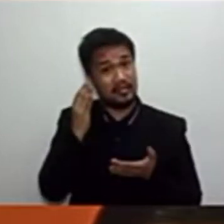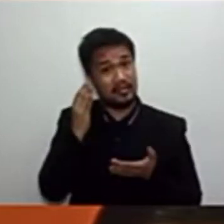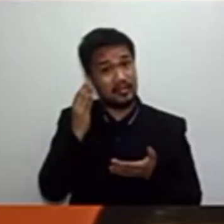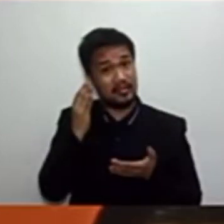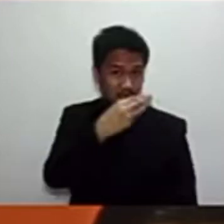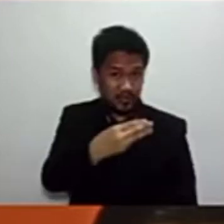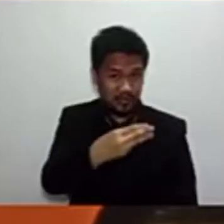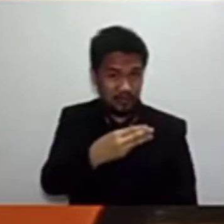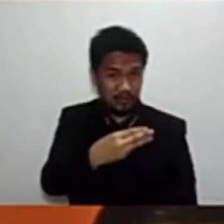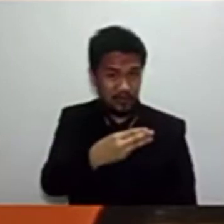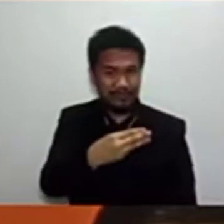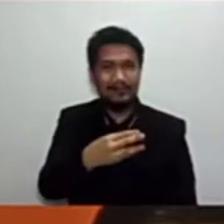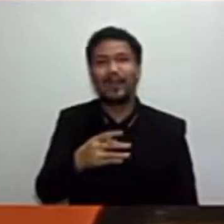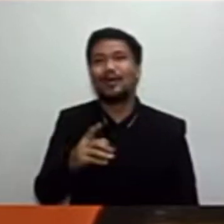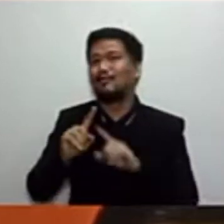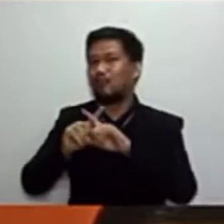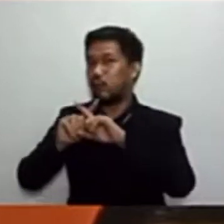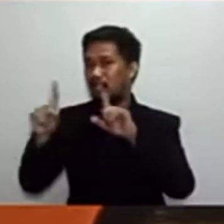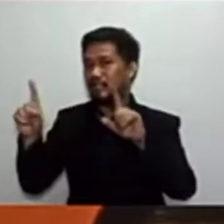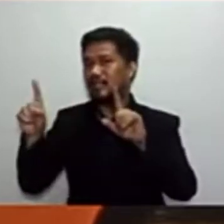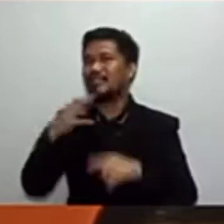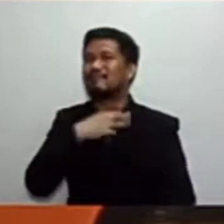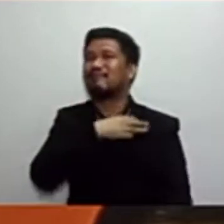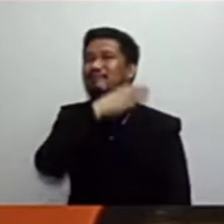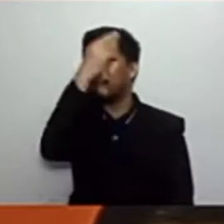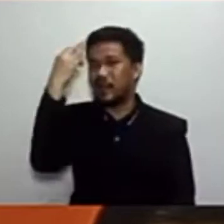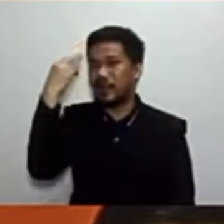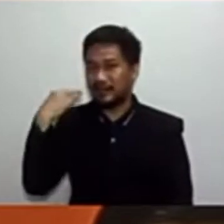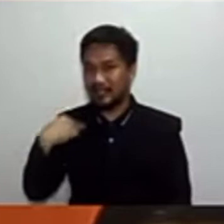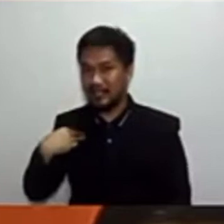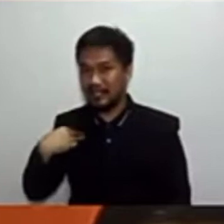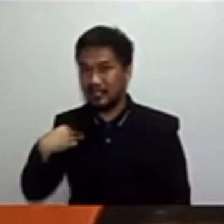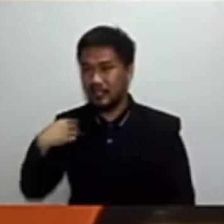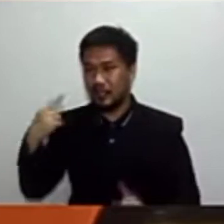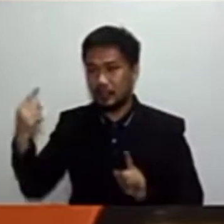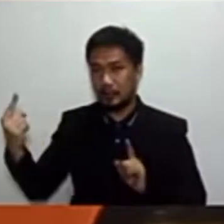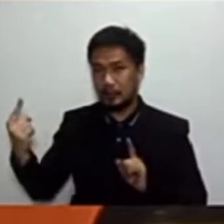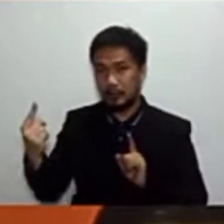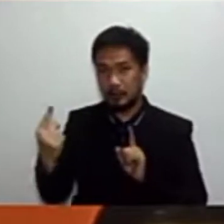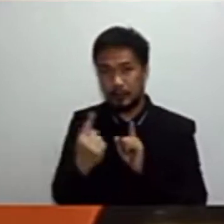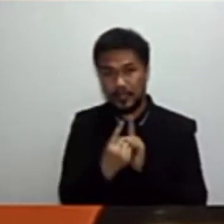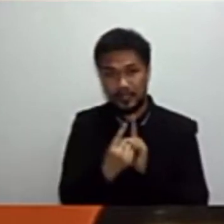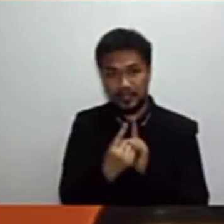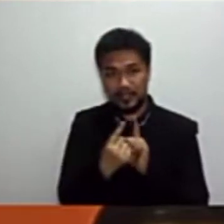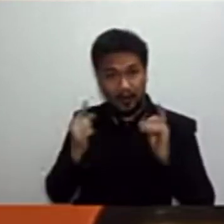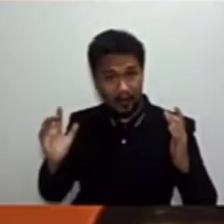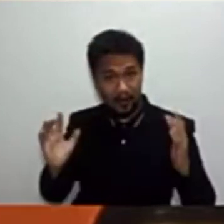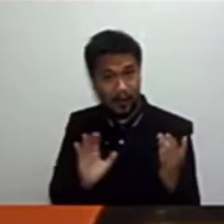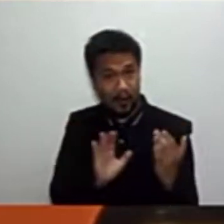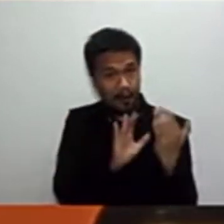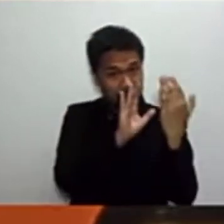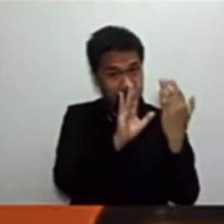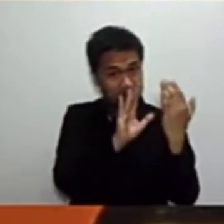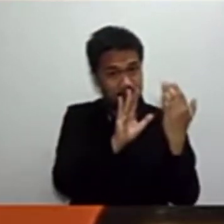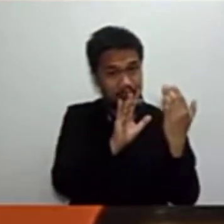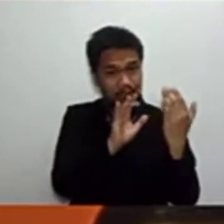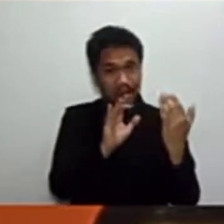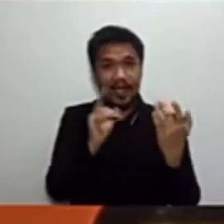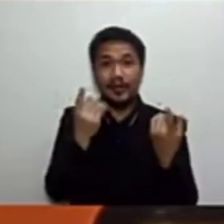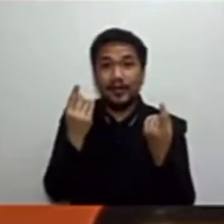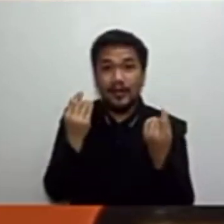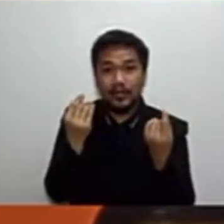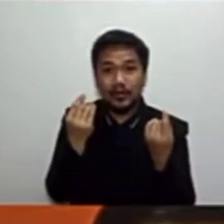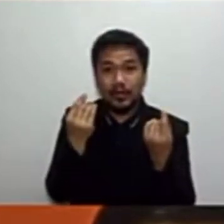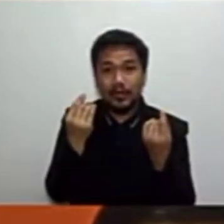At dito nagpakita ang mahal na Birheng Maria na nakatayo sa